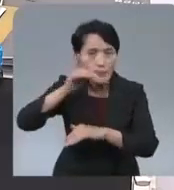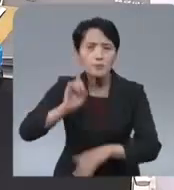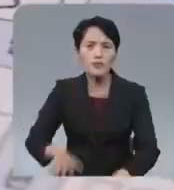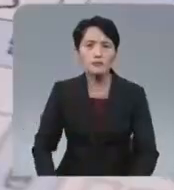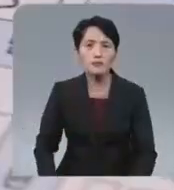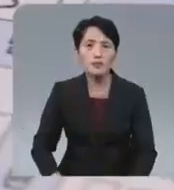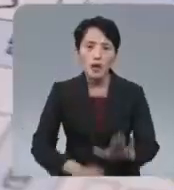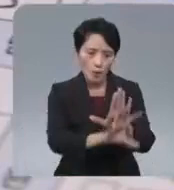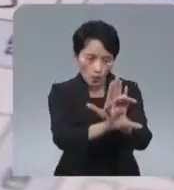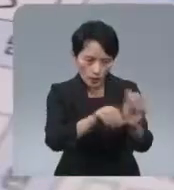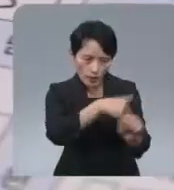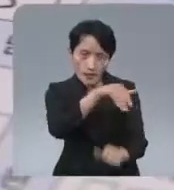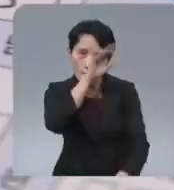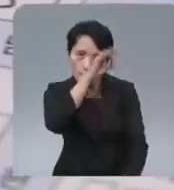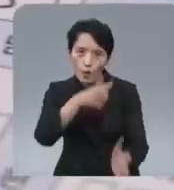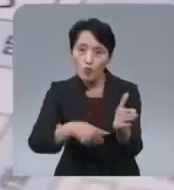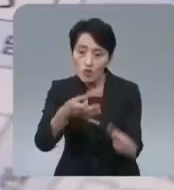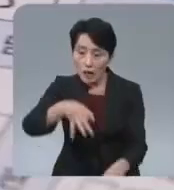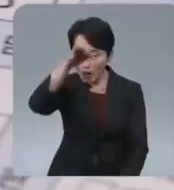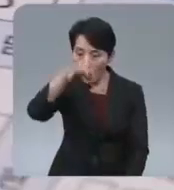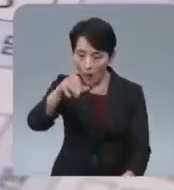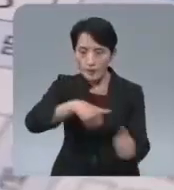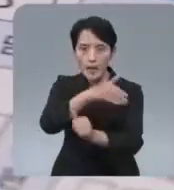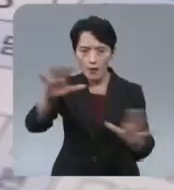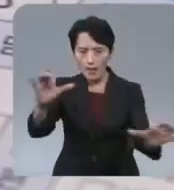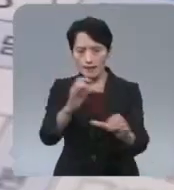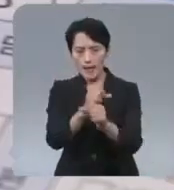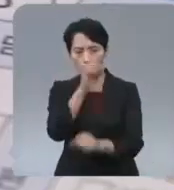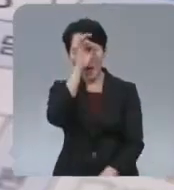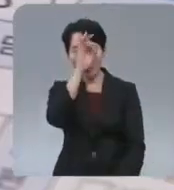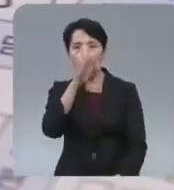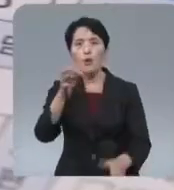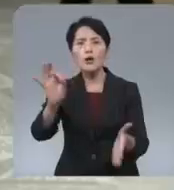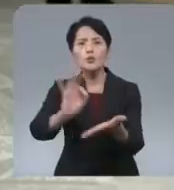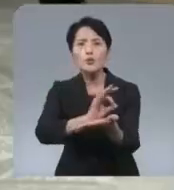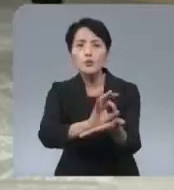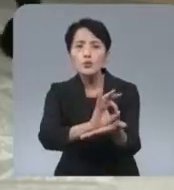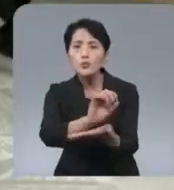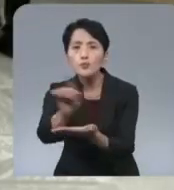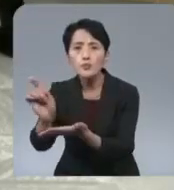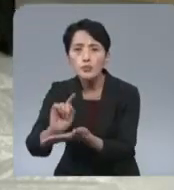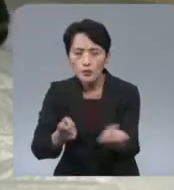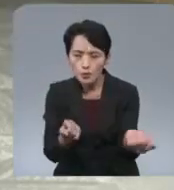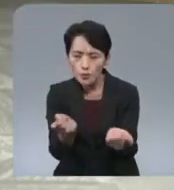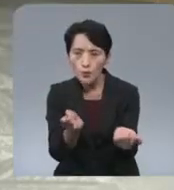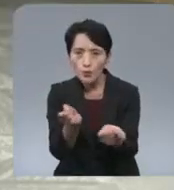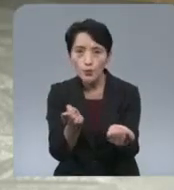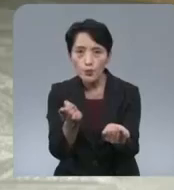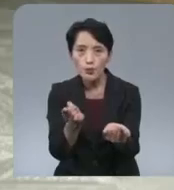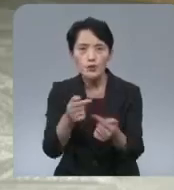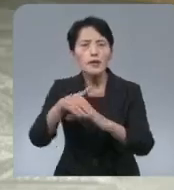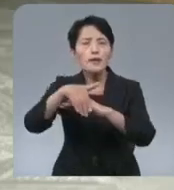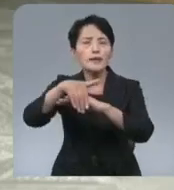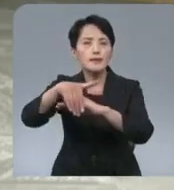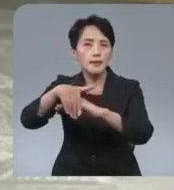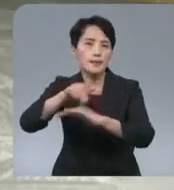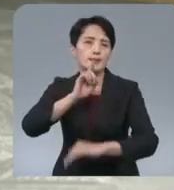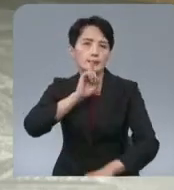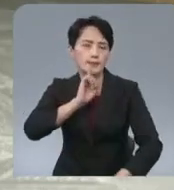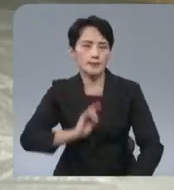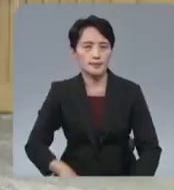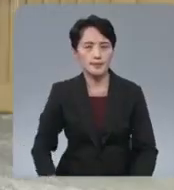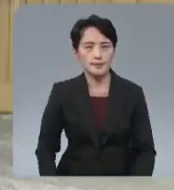чем трех месяцев обозначается в заявлении совета по денежно кредитной политики банка ria в среднесрочной перспективе